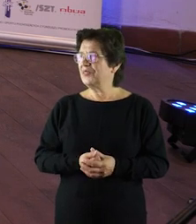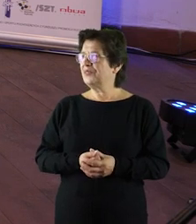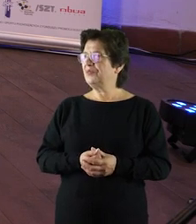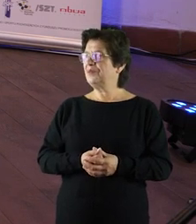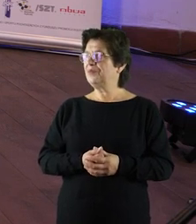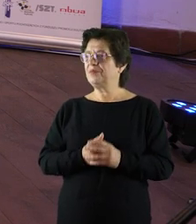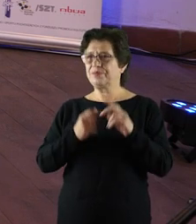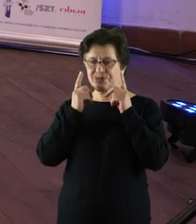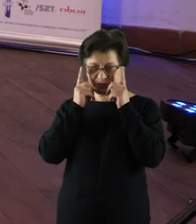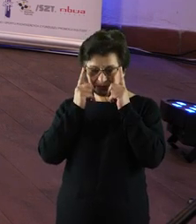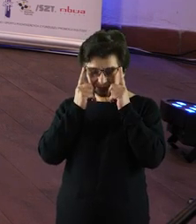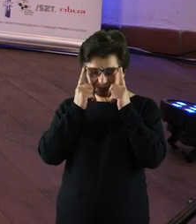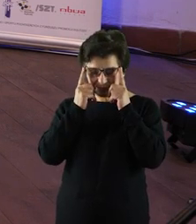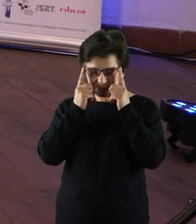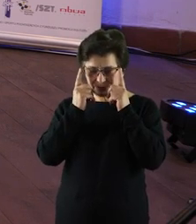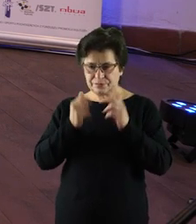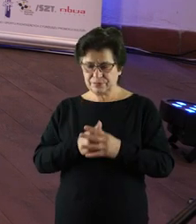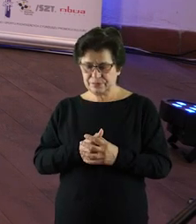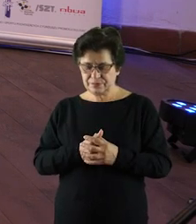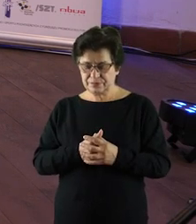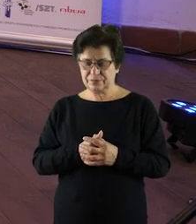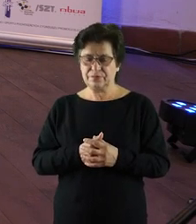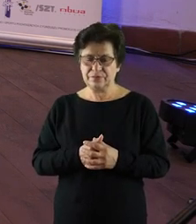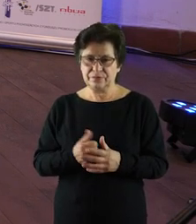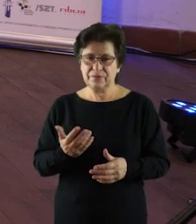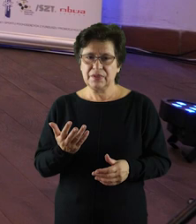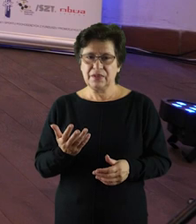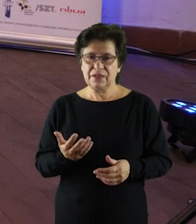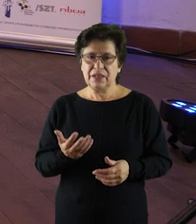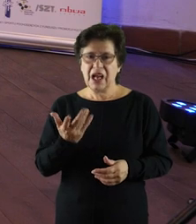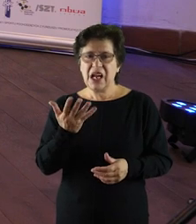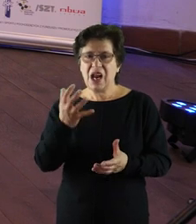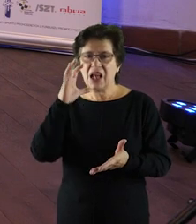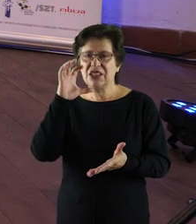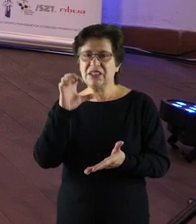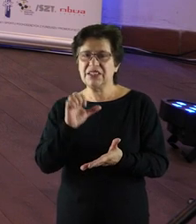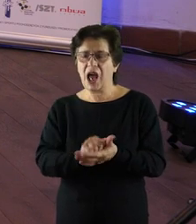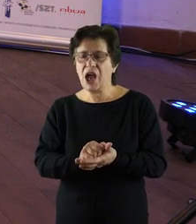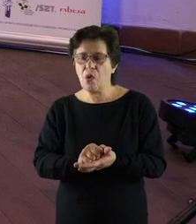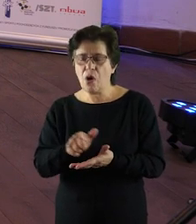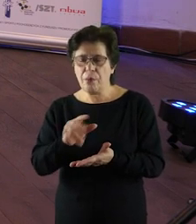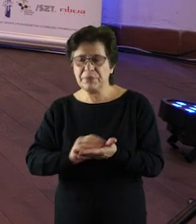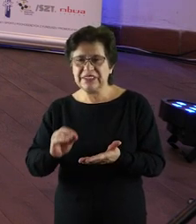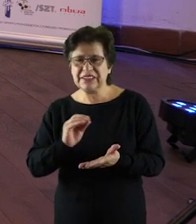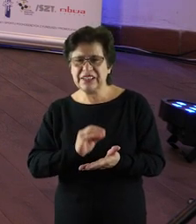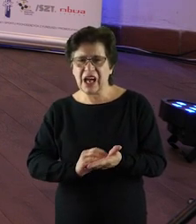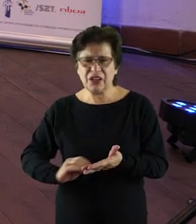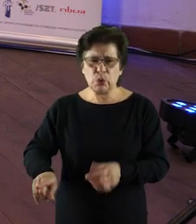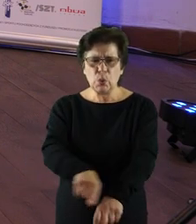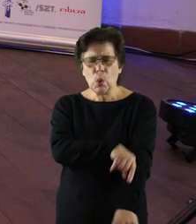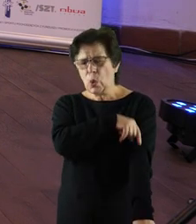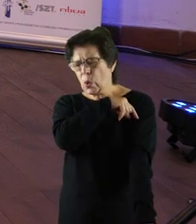kącik. Ile zajęło pani pisanie swojej najdłuższej książki? Pisanie najdłuższej